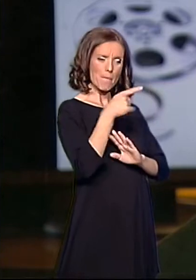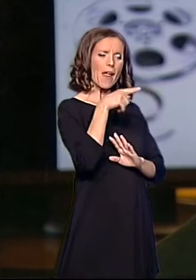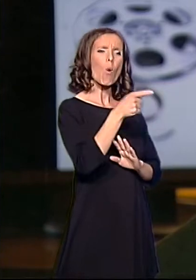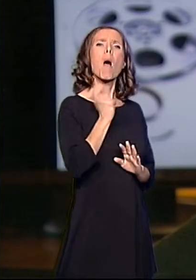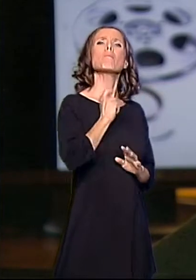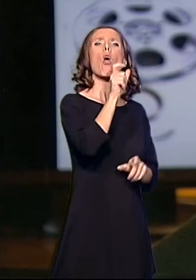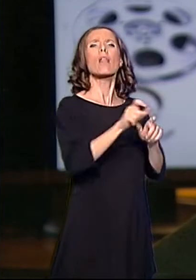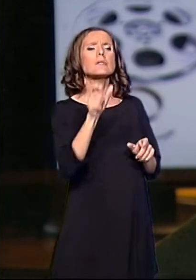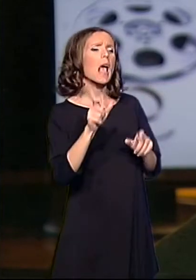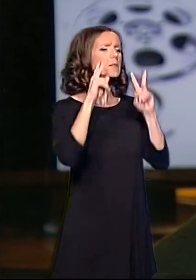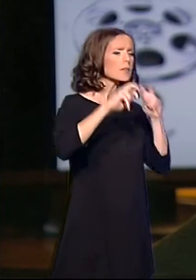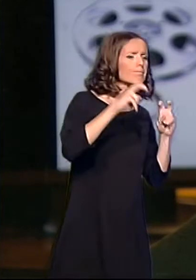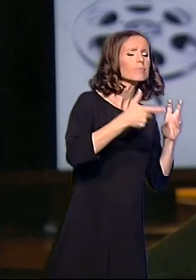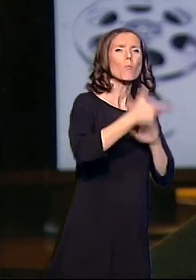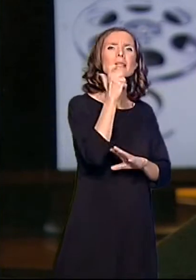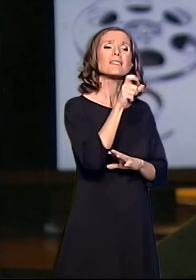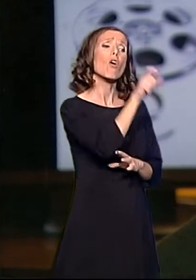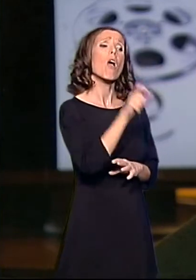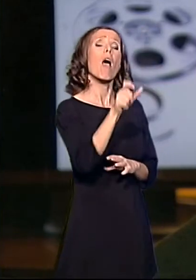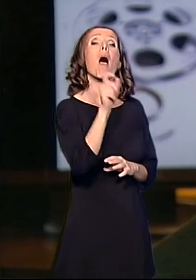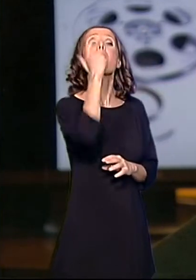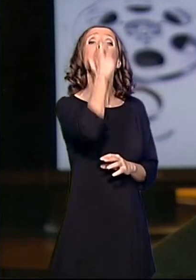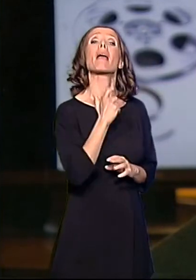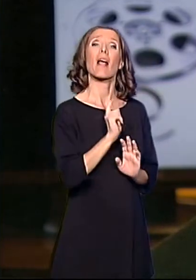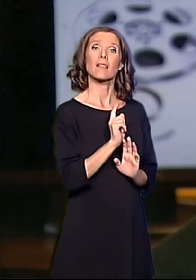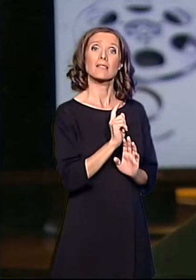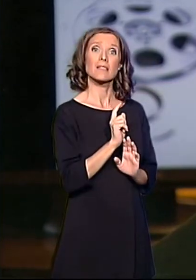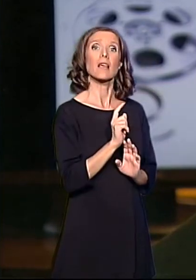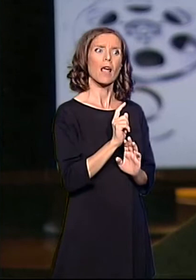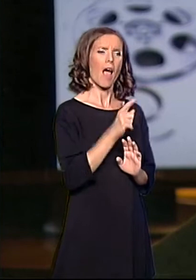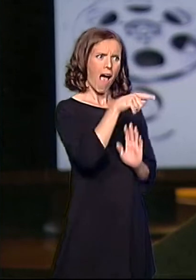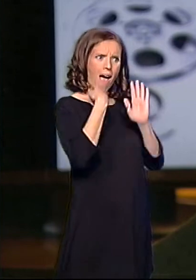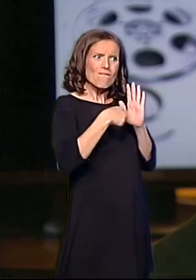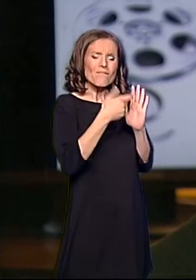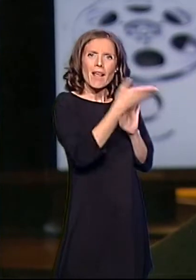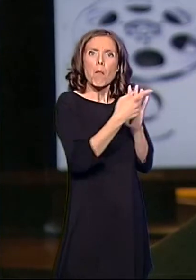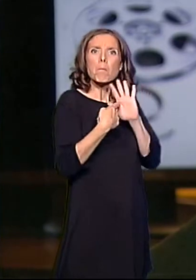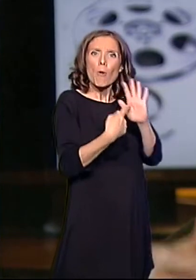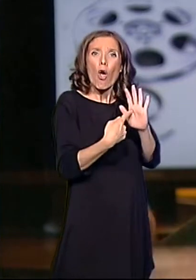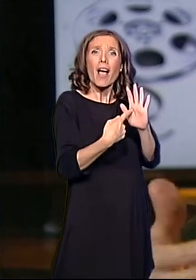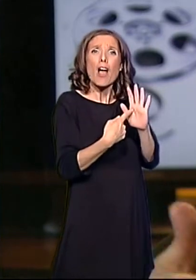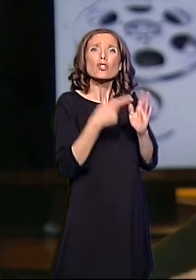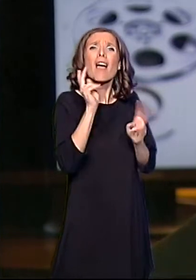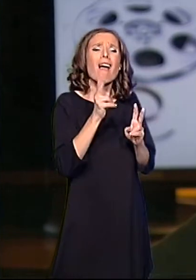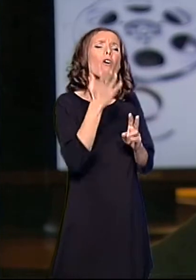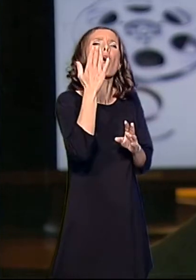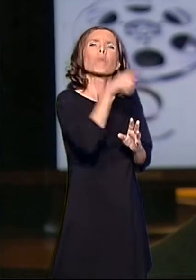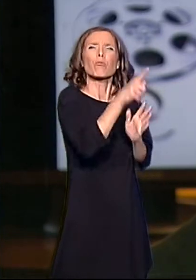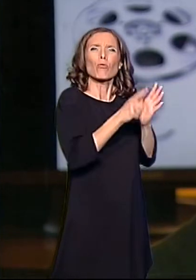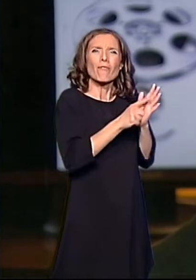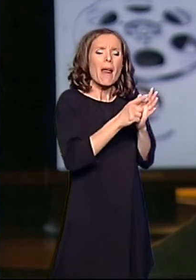belci, pa se pokazuje do koje mere su u stvari svi oni koji bi stali